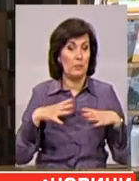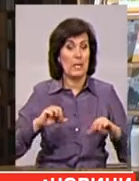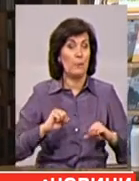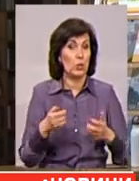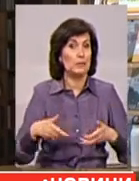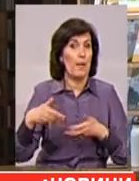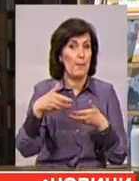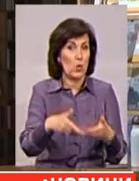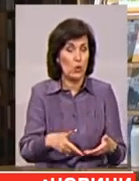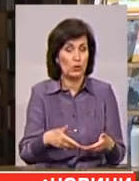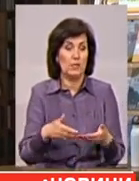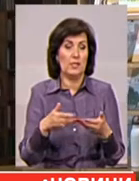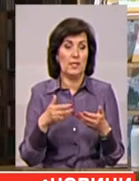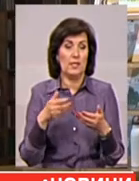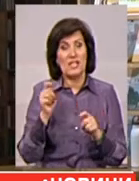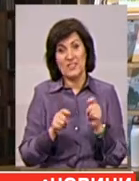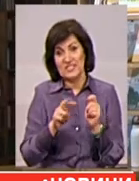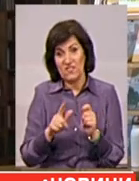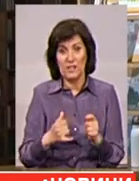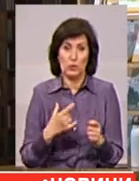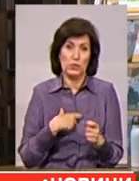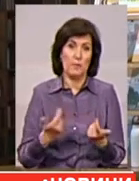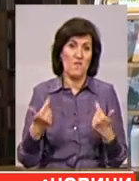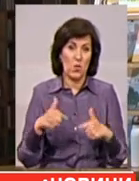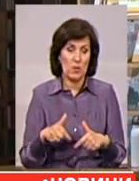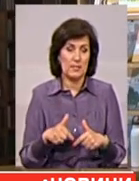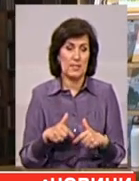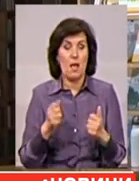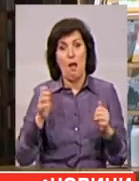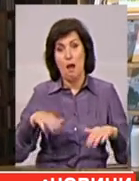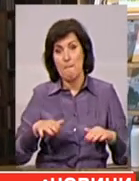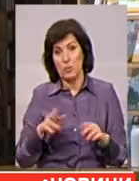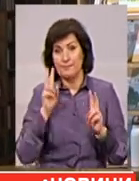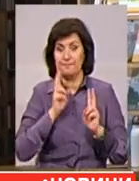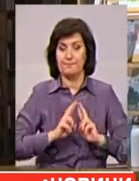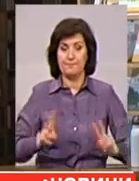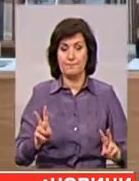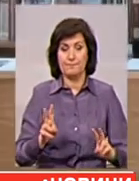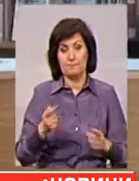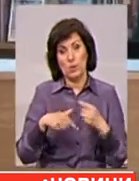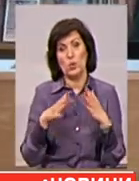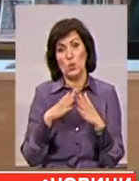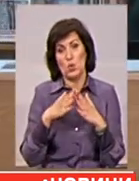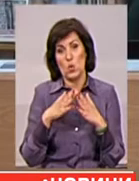друг запрошує теж на один фестивальчик і до себе в гості. А потім, не знаю, приїду